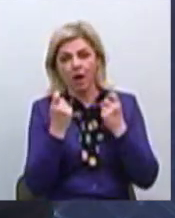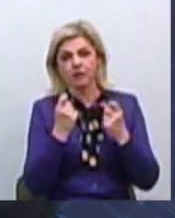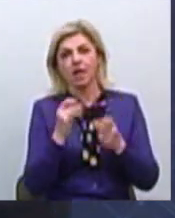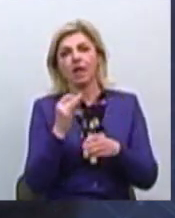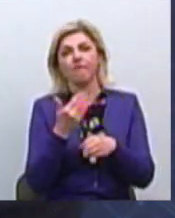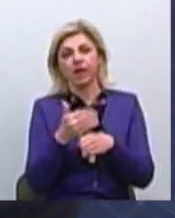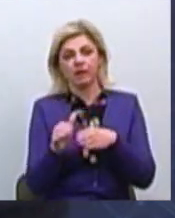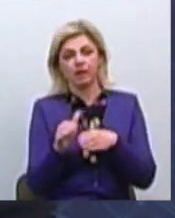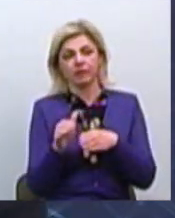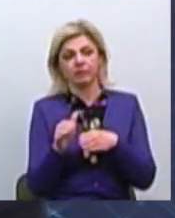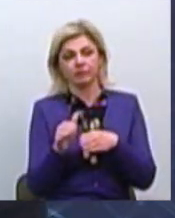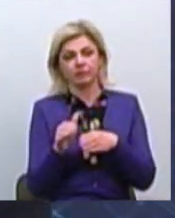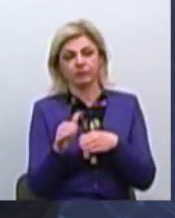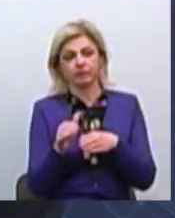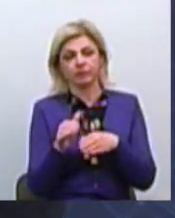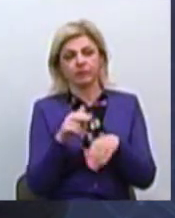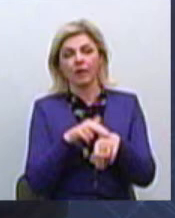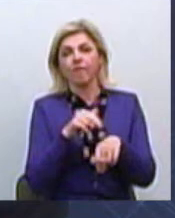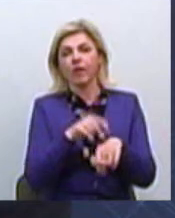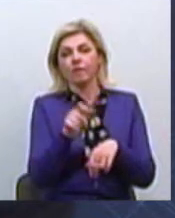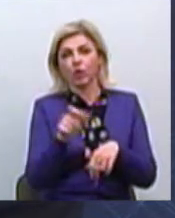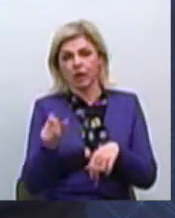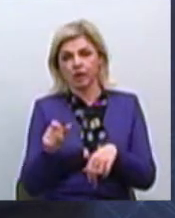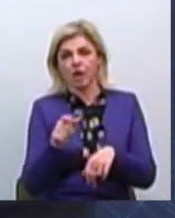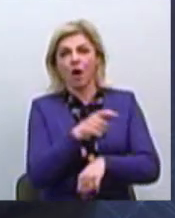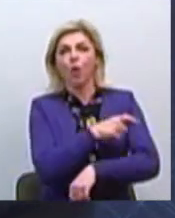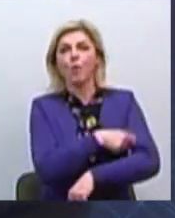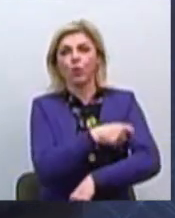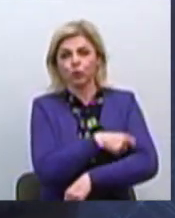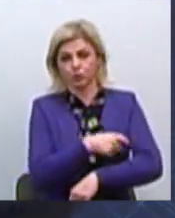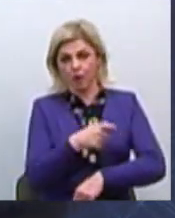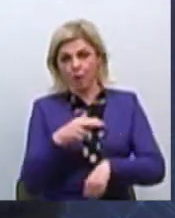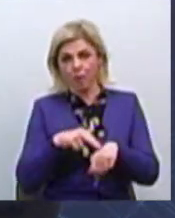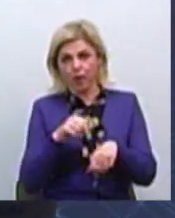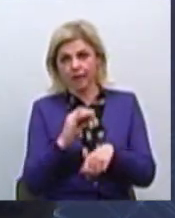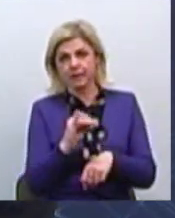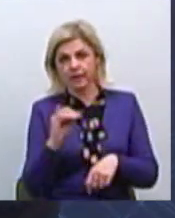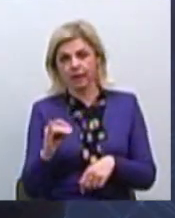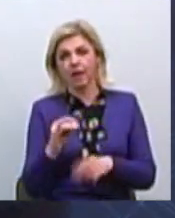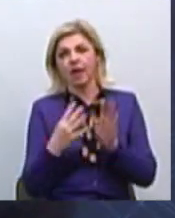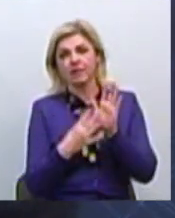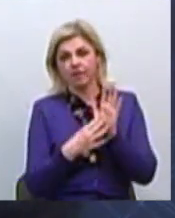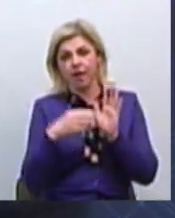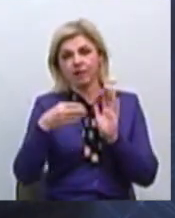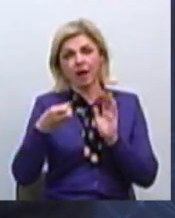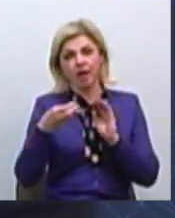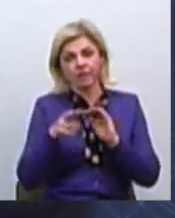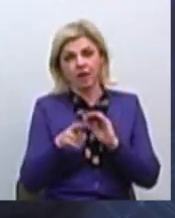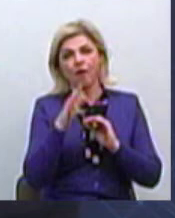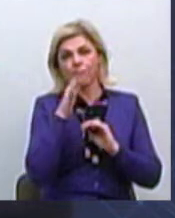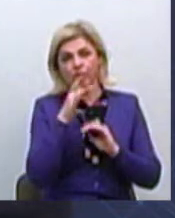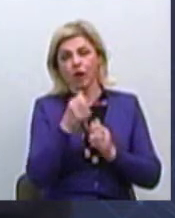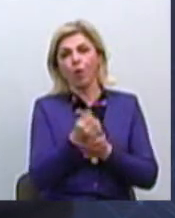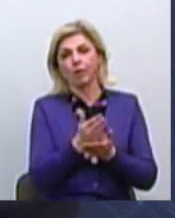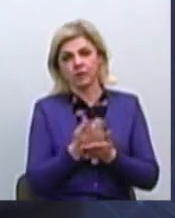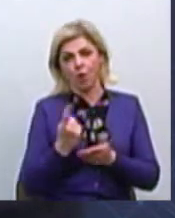виділення правоохоронців патрульної поліції та поліції охорони 9 травня під час